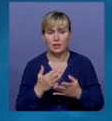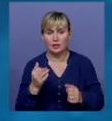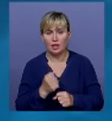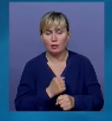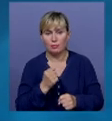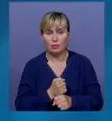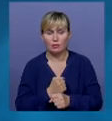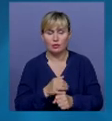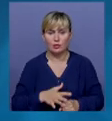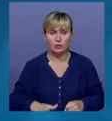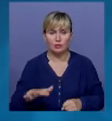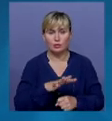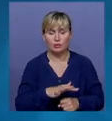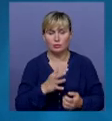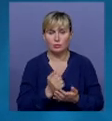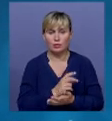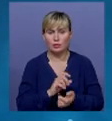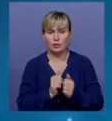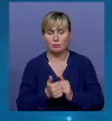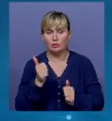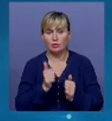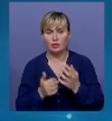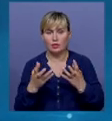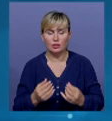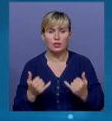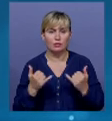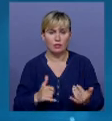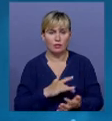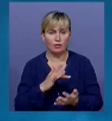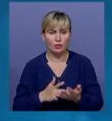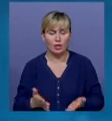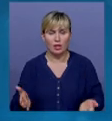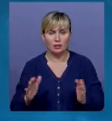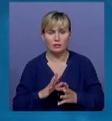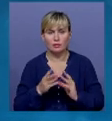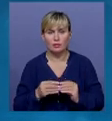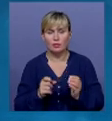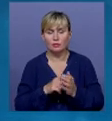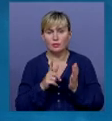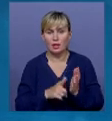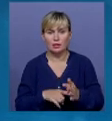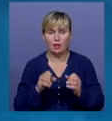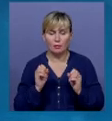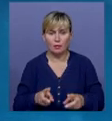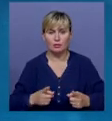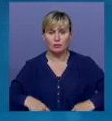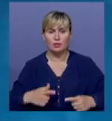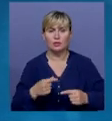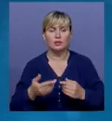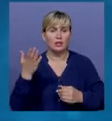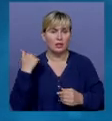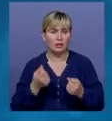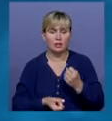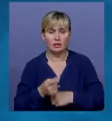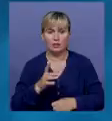обработки очаговых зон бригады выходят на смену ежедневно. На сегодня в городе осталось всего 17 опасных участков, где ранее были выявлены